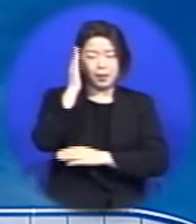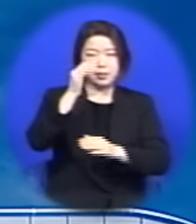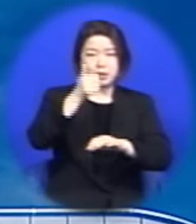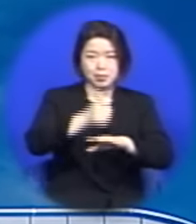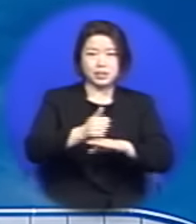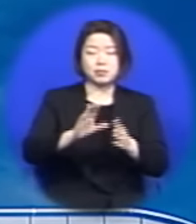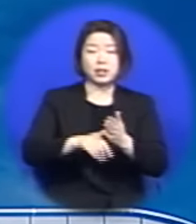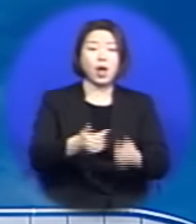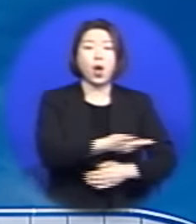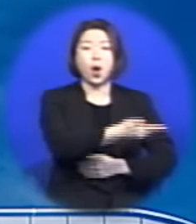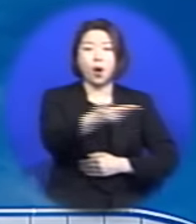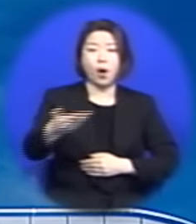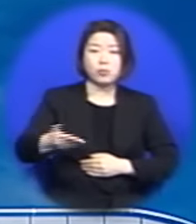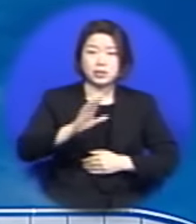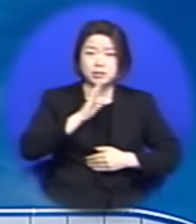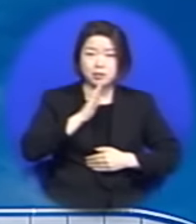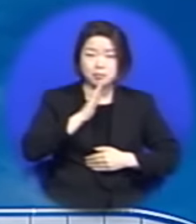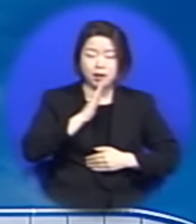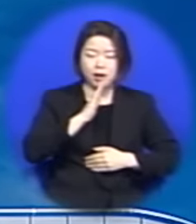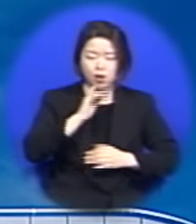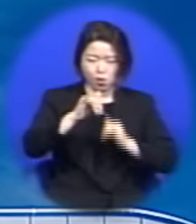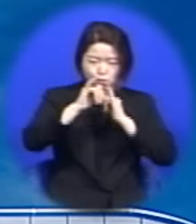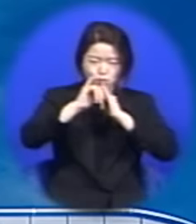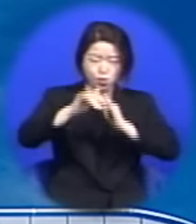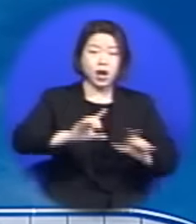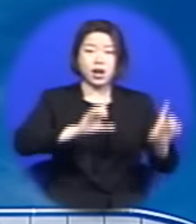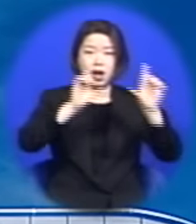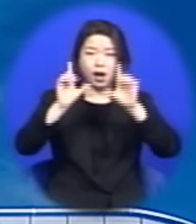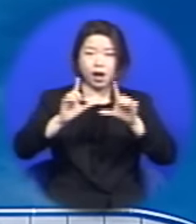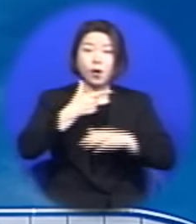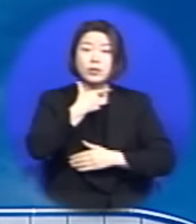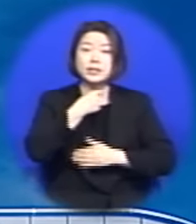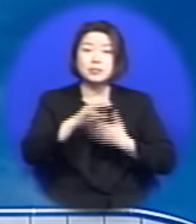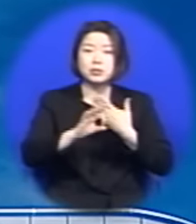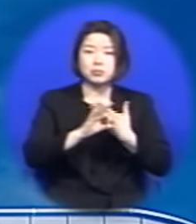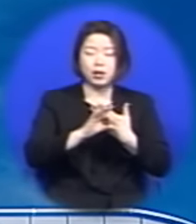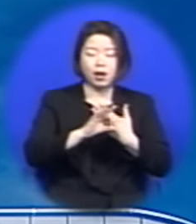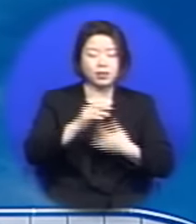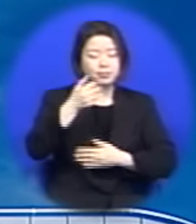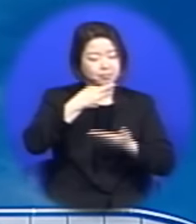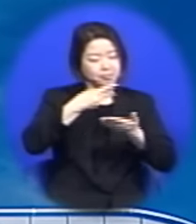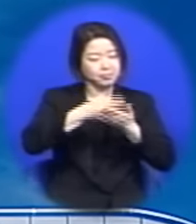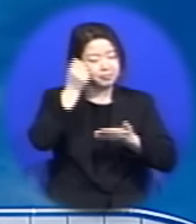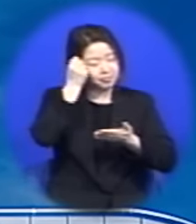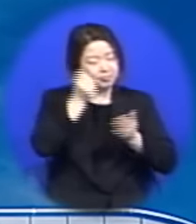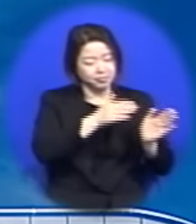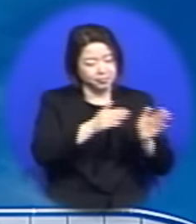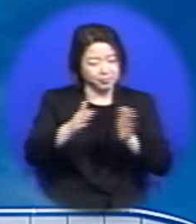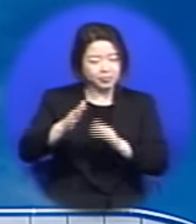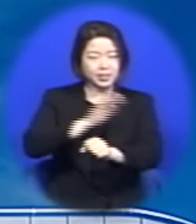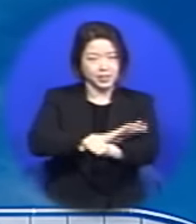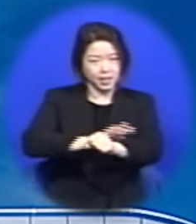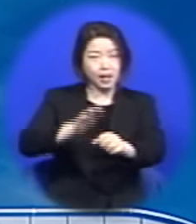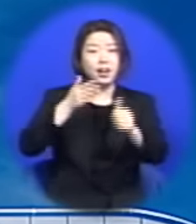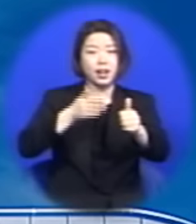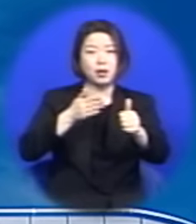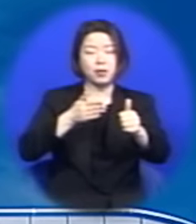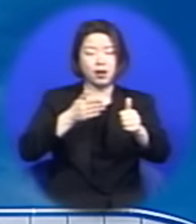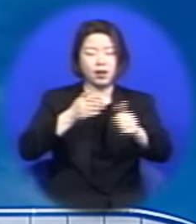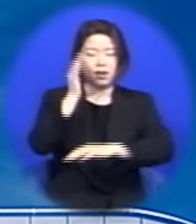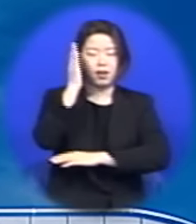여러분이 정말 위대한 삶을 살기 원한다면 친구 정돈부터 잘하세요 그렇게